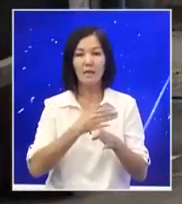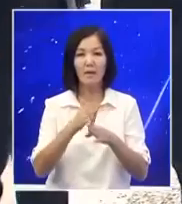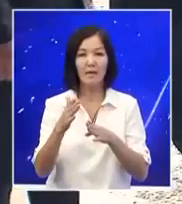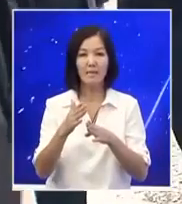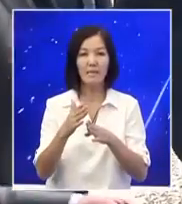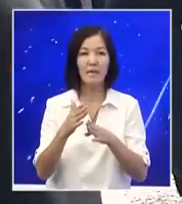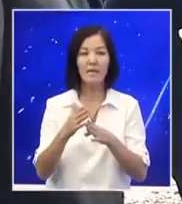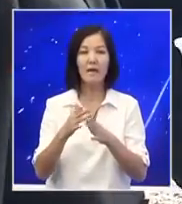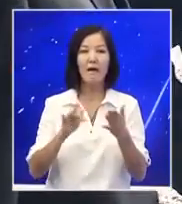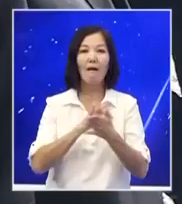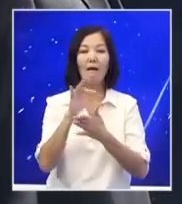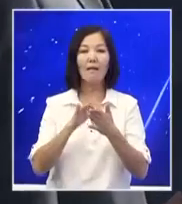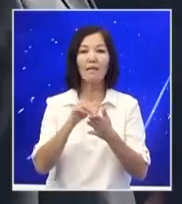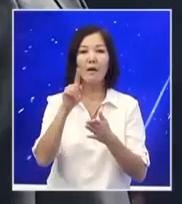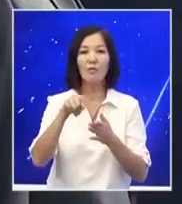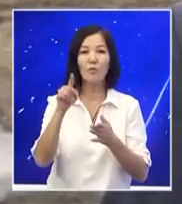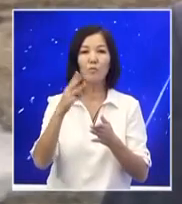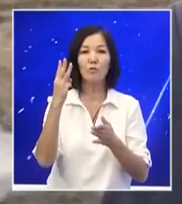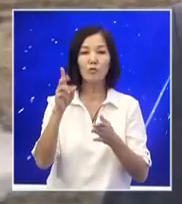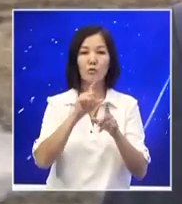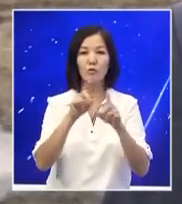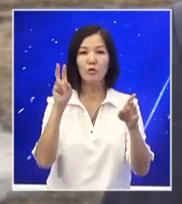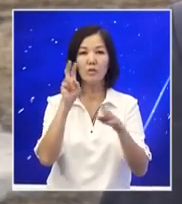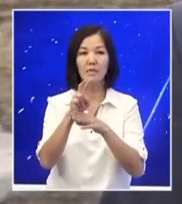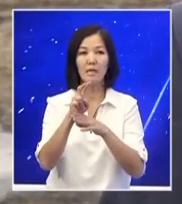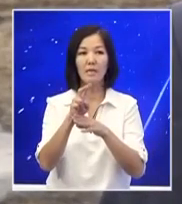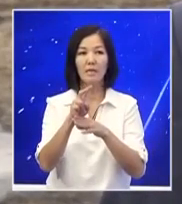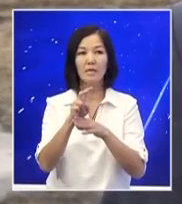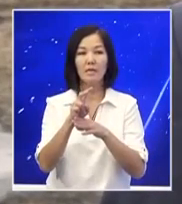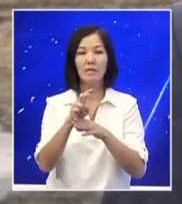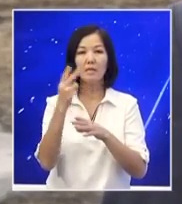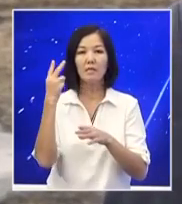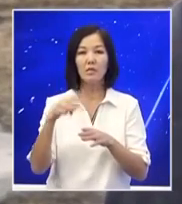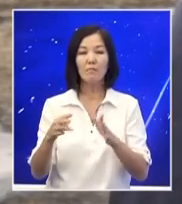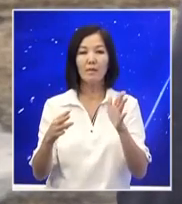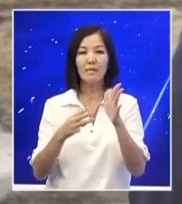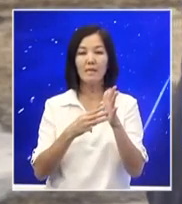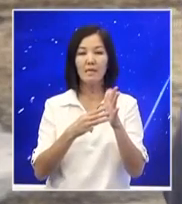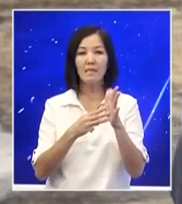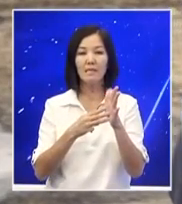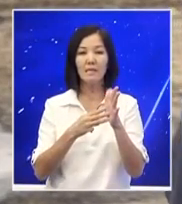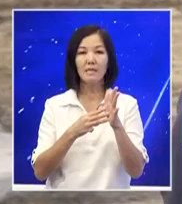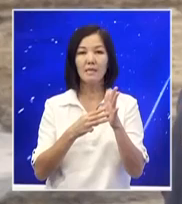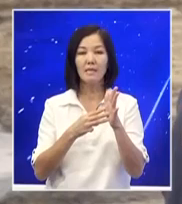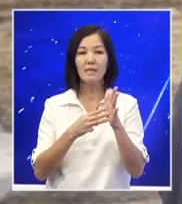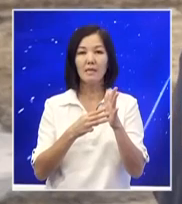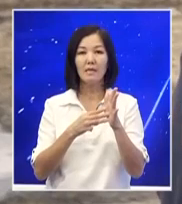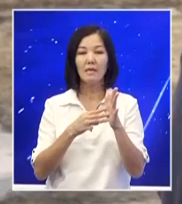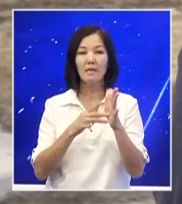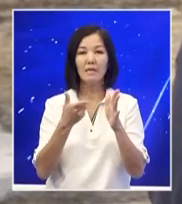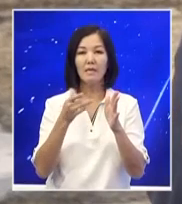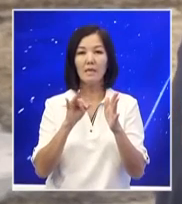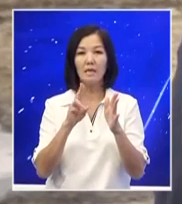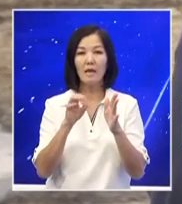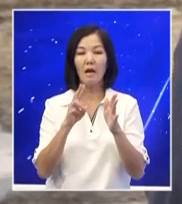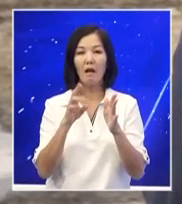бас сұққан қаладағы номер 3-ші нысан. 28 гигакалорияға біріншіден ұлғаяды. Екіншіден жылда осы